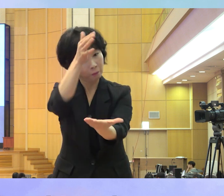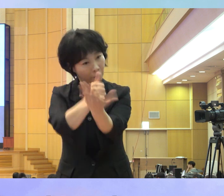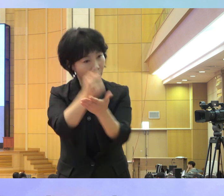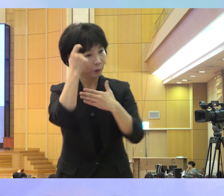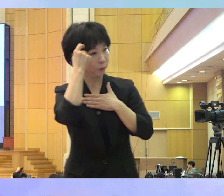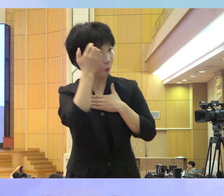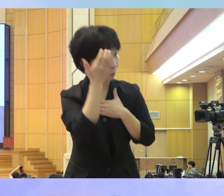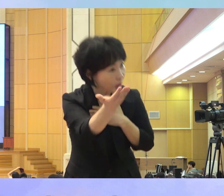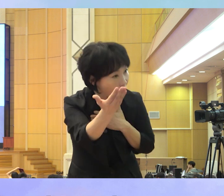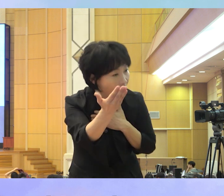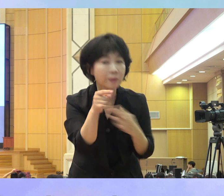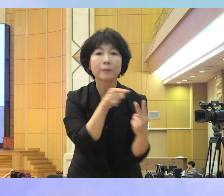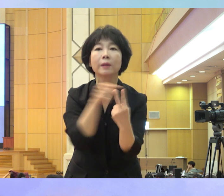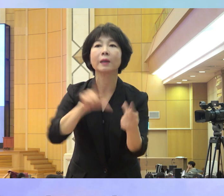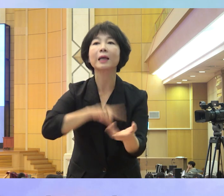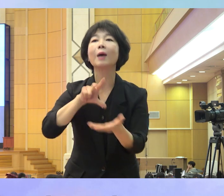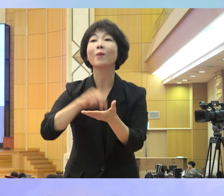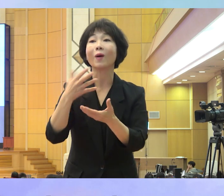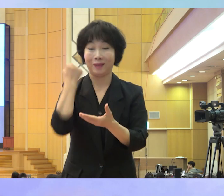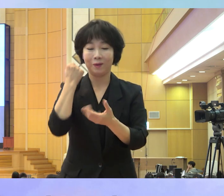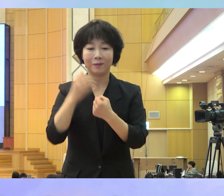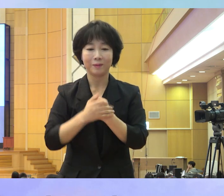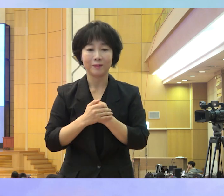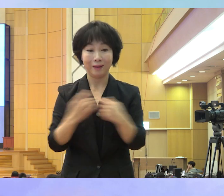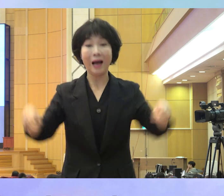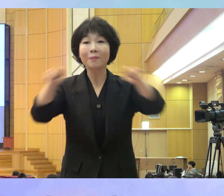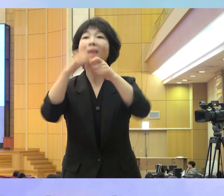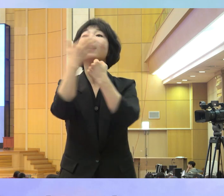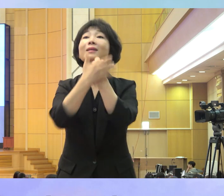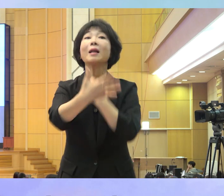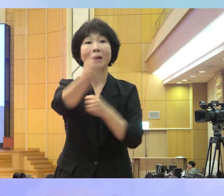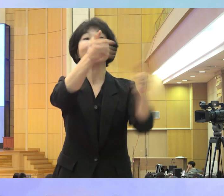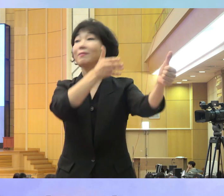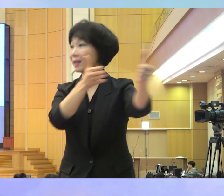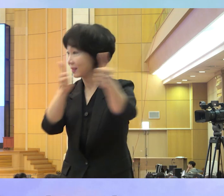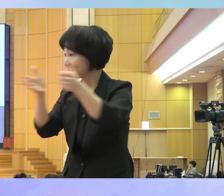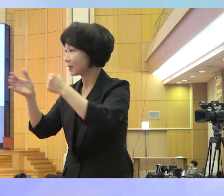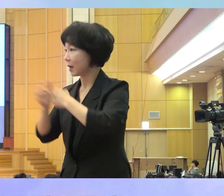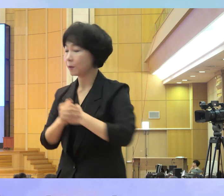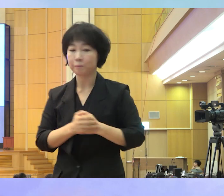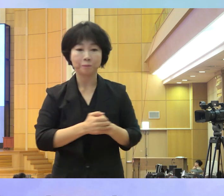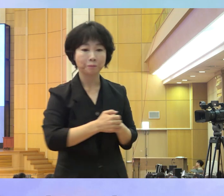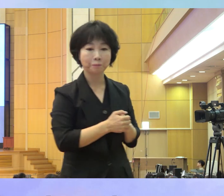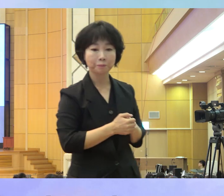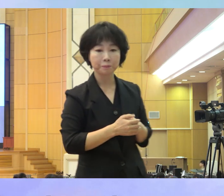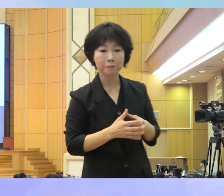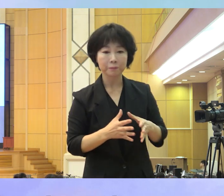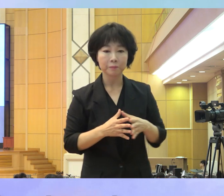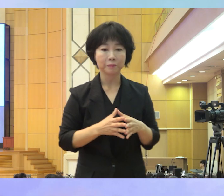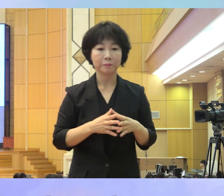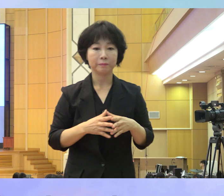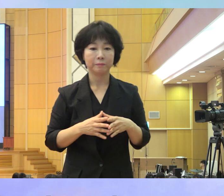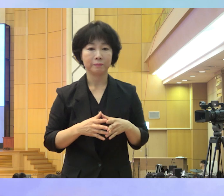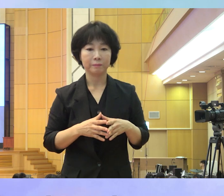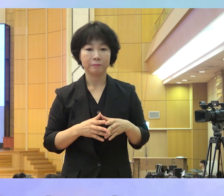그리스도냐? 이런 제목으로 함께 은혜를 나누겠습니다.